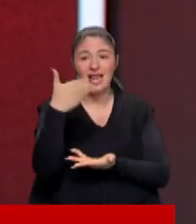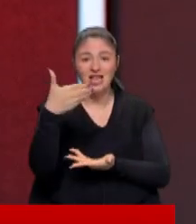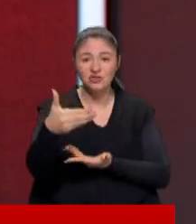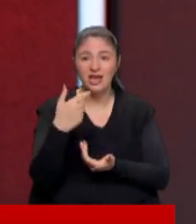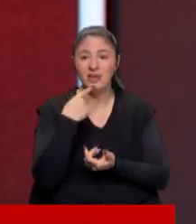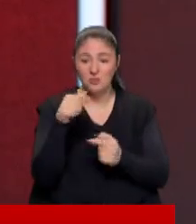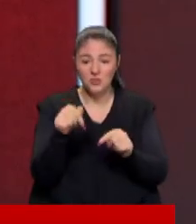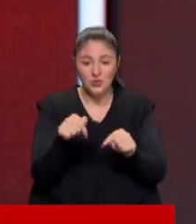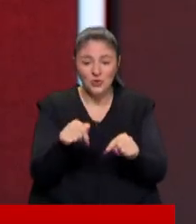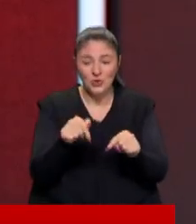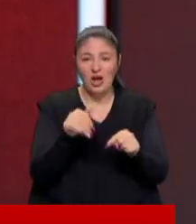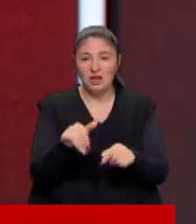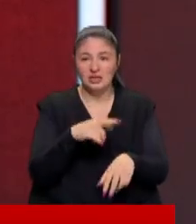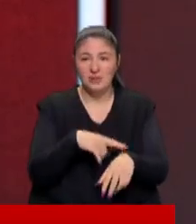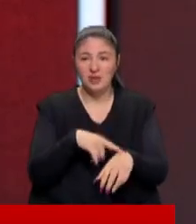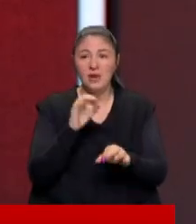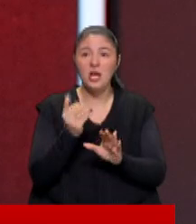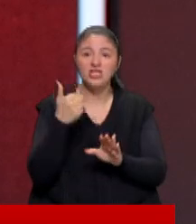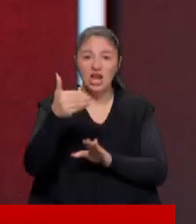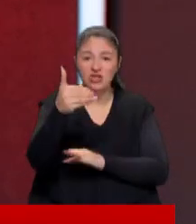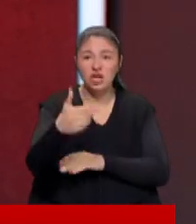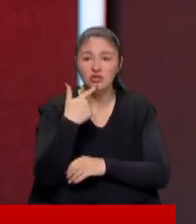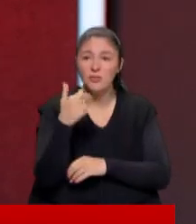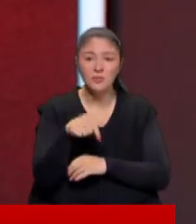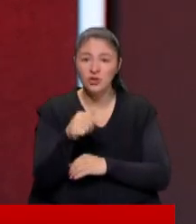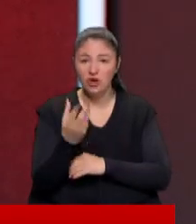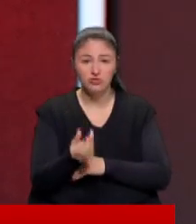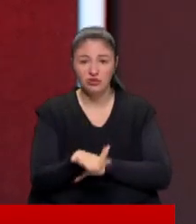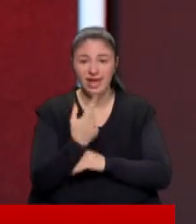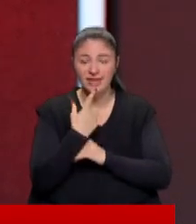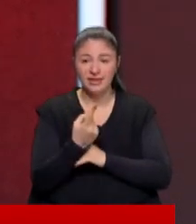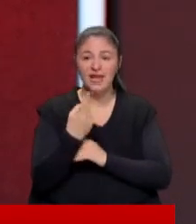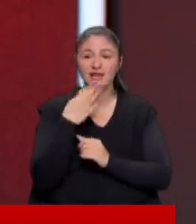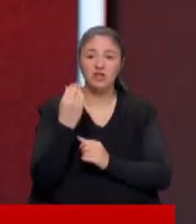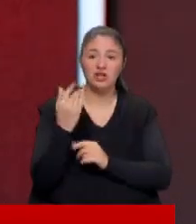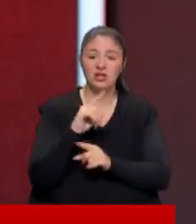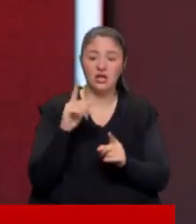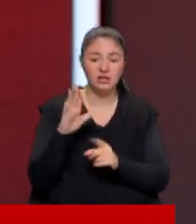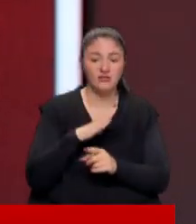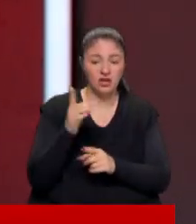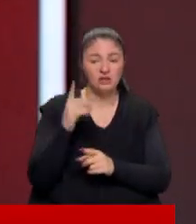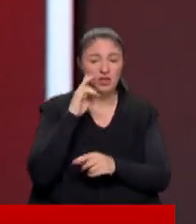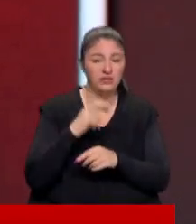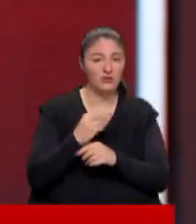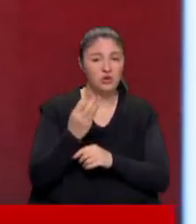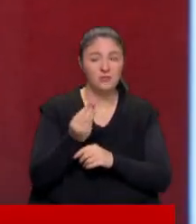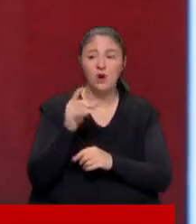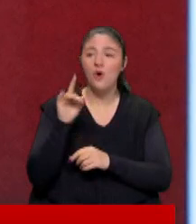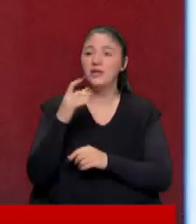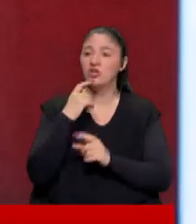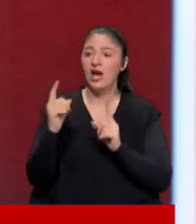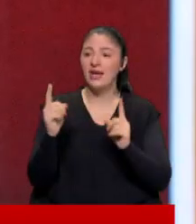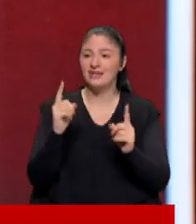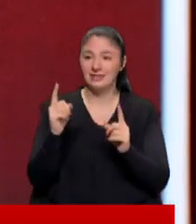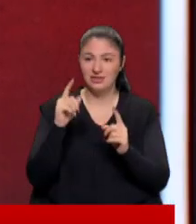geleceği denilen bugünü, aynı zamanda sürekli gelecek diyorsunuz. Peki bugün ne olacak diye gençlerin de itirazları var. Onu da hatırlatmış olayım. 15 yaş